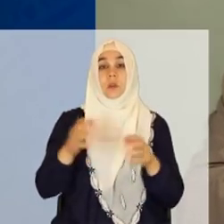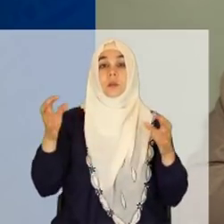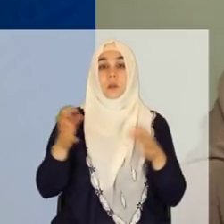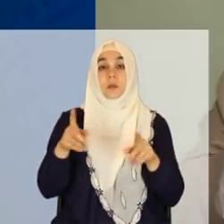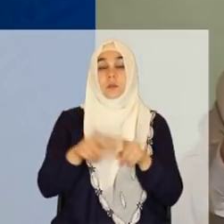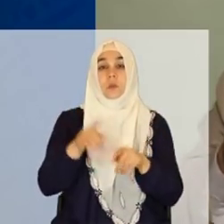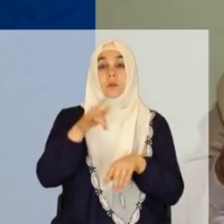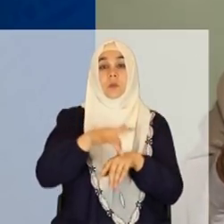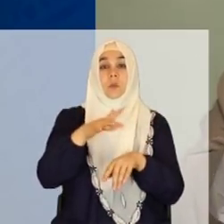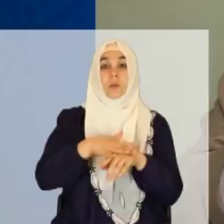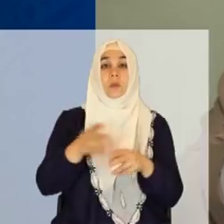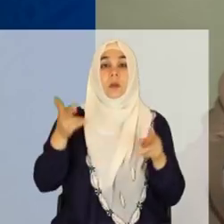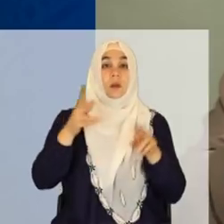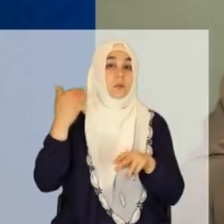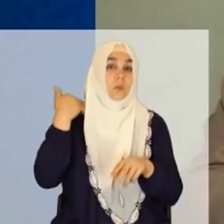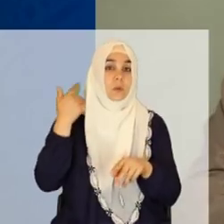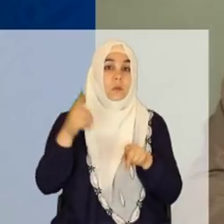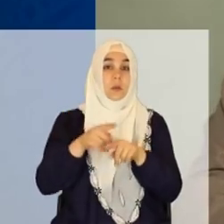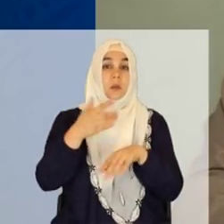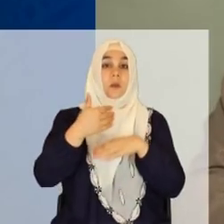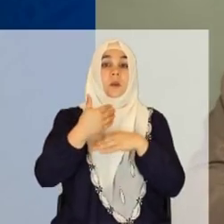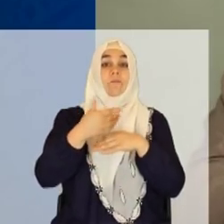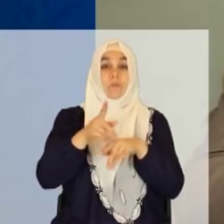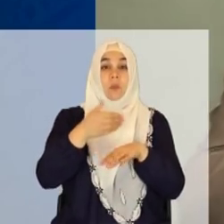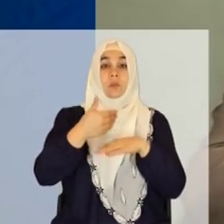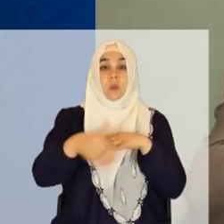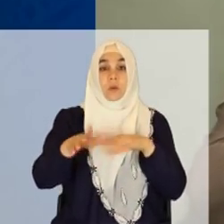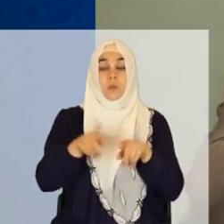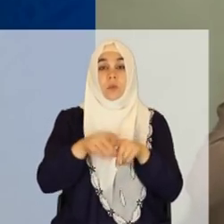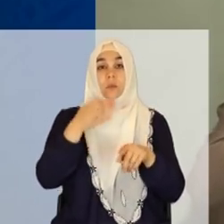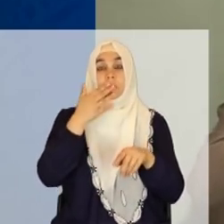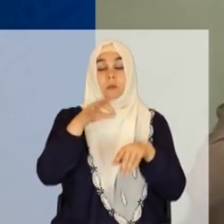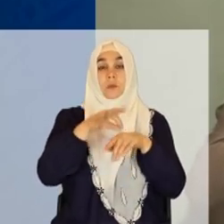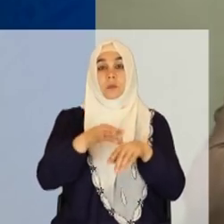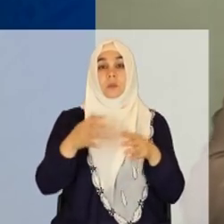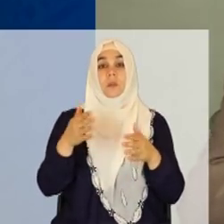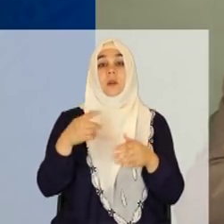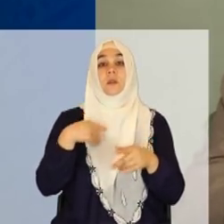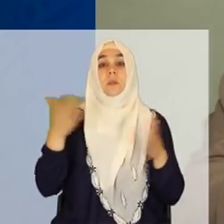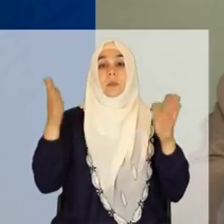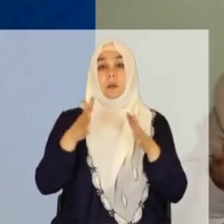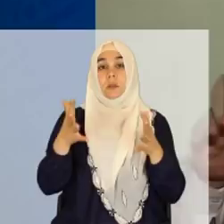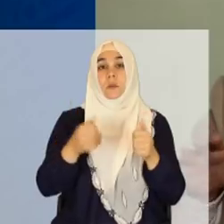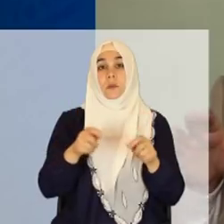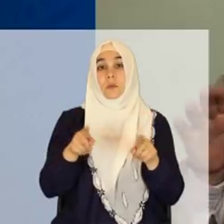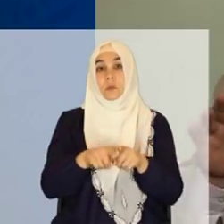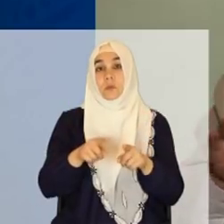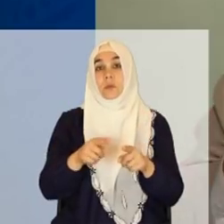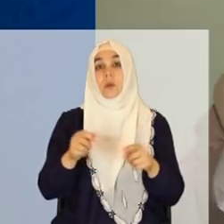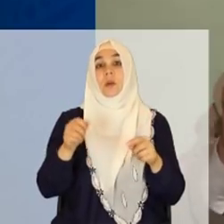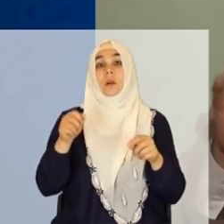tamom. Bo'yniga yozilgan farz soqit bo'ladi. Mana shu ro'zani tutgan savobini oladi, maqomiga